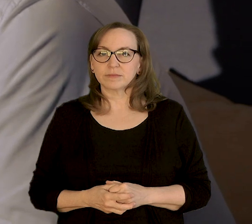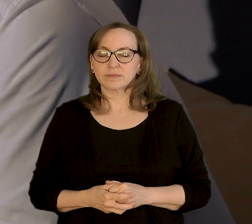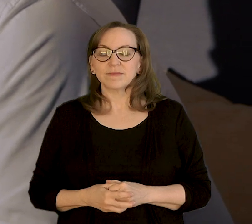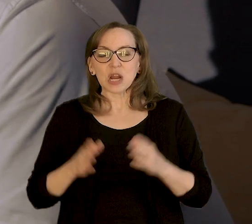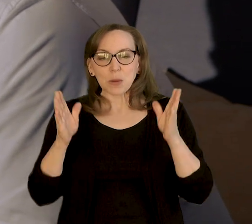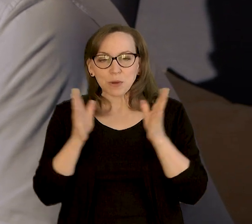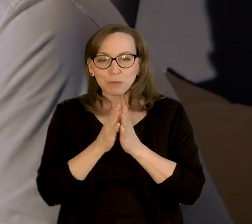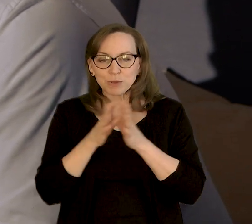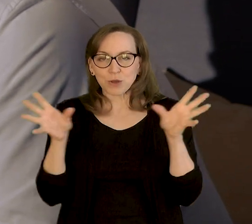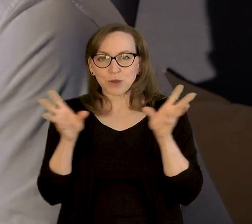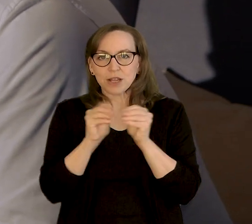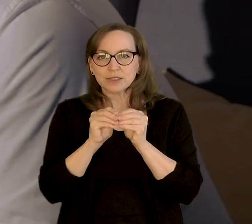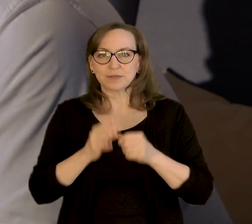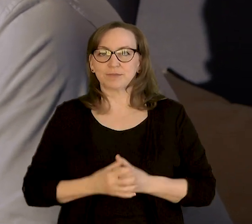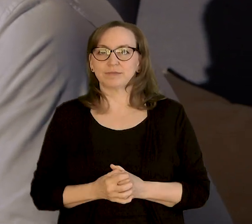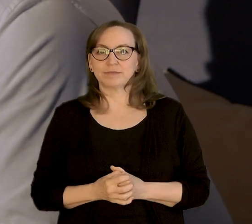pomódlmy się wspólnie.